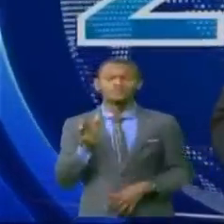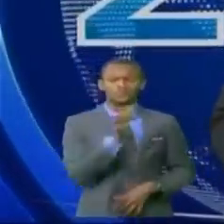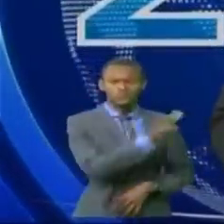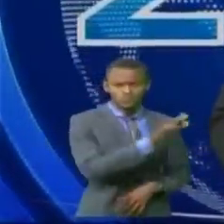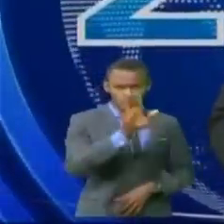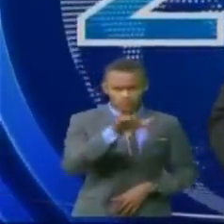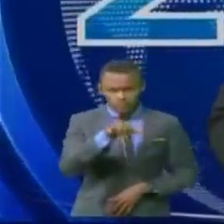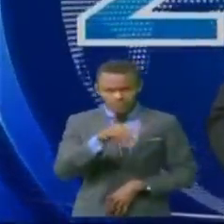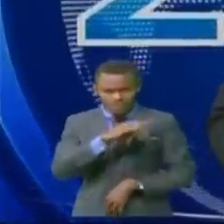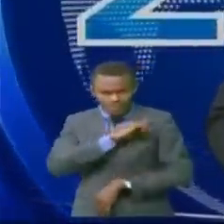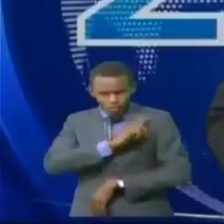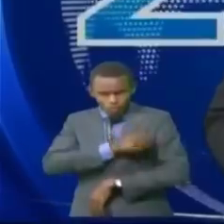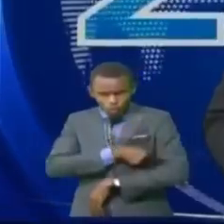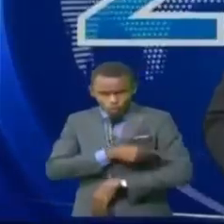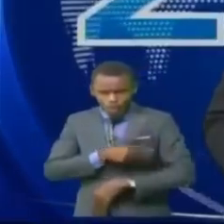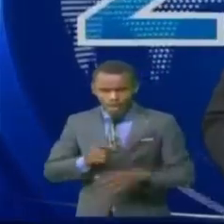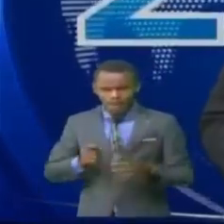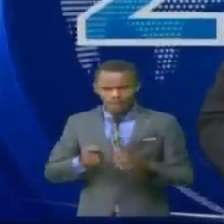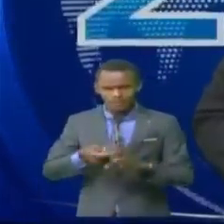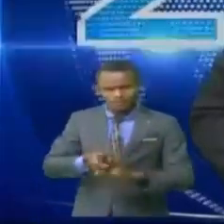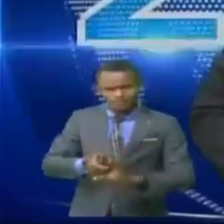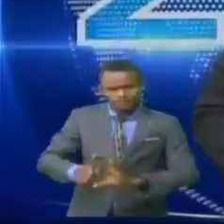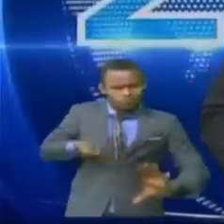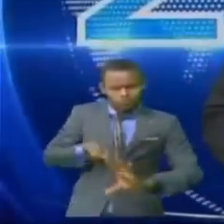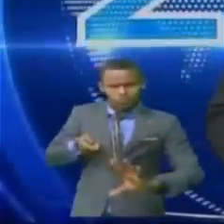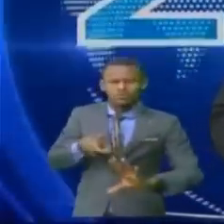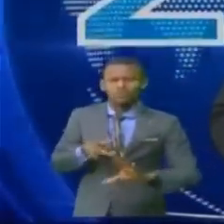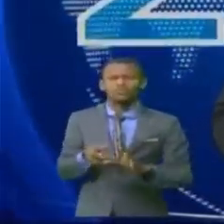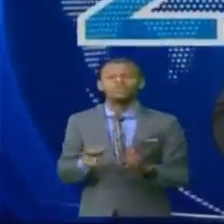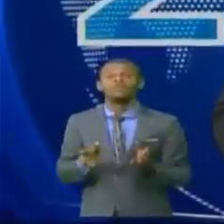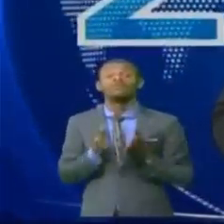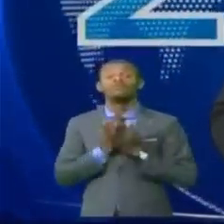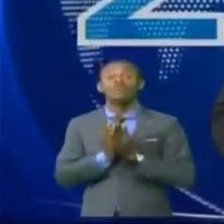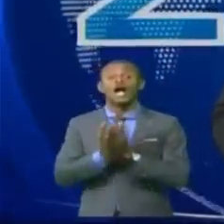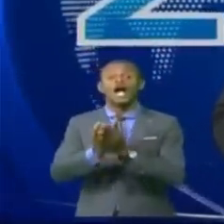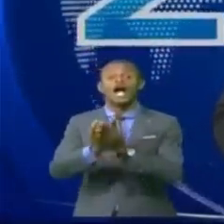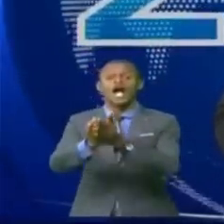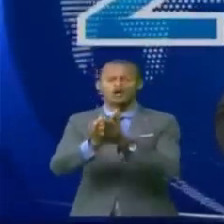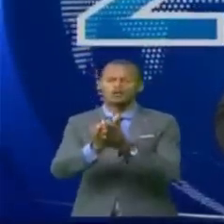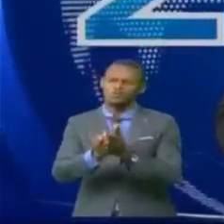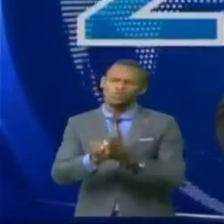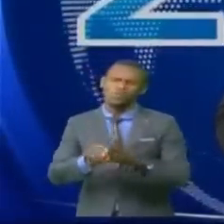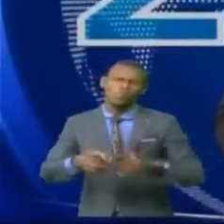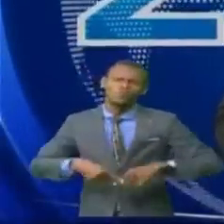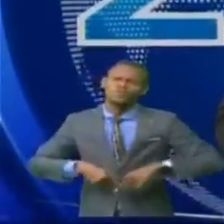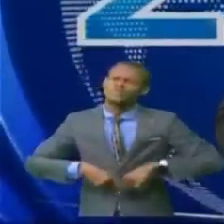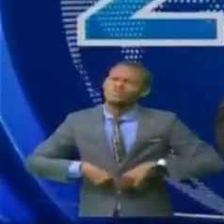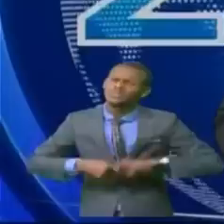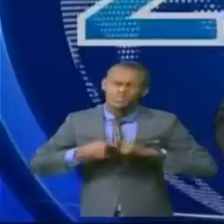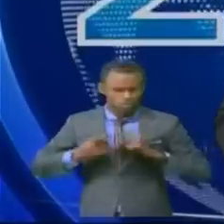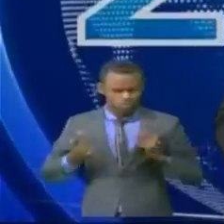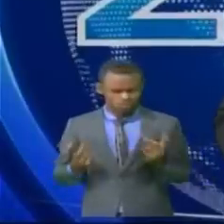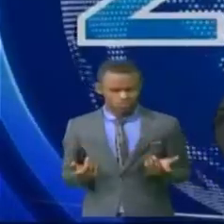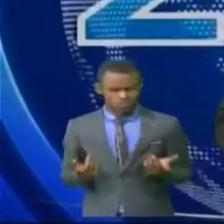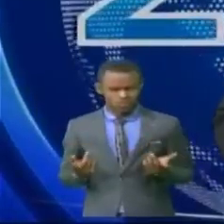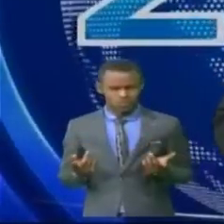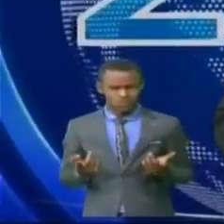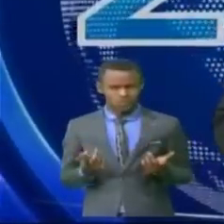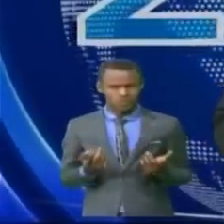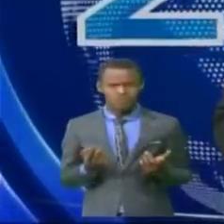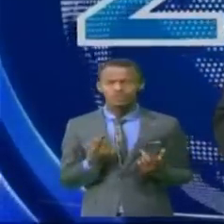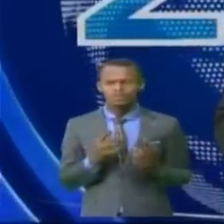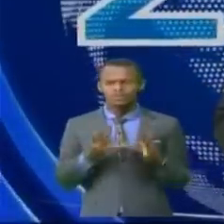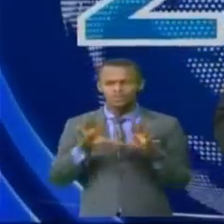prendre un canot rapide et accéder à Bukavu. C'est une des retombées du projet d'agrandissement de l'aéroport de Kavumu au